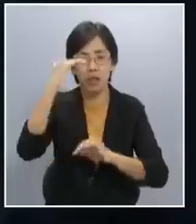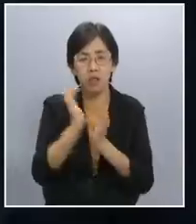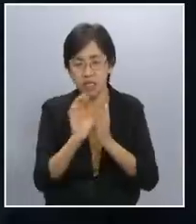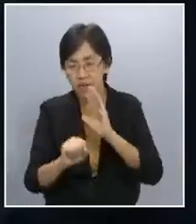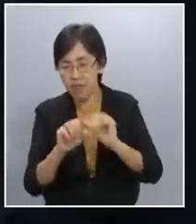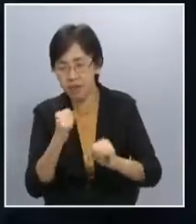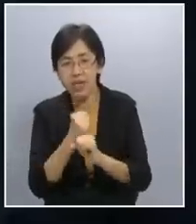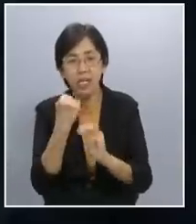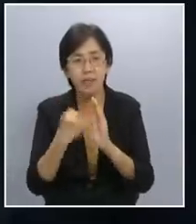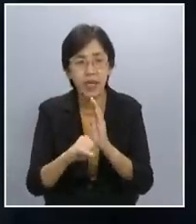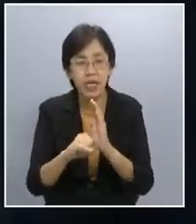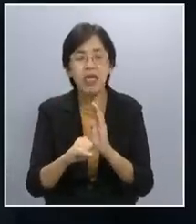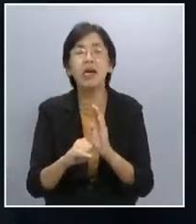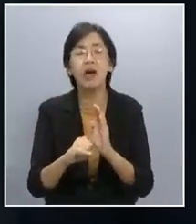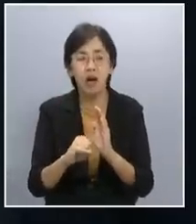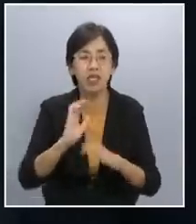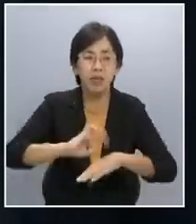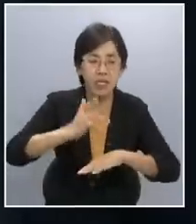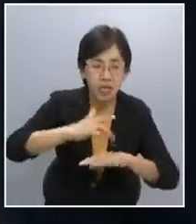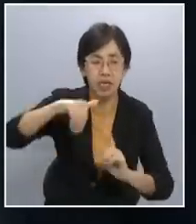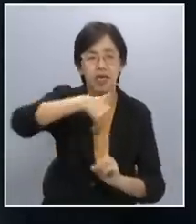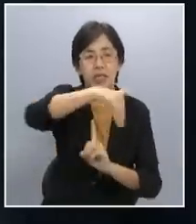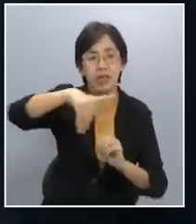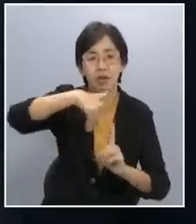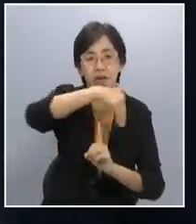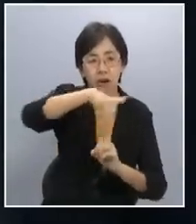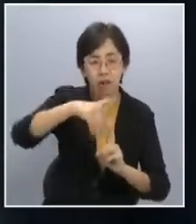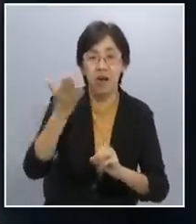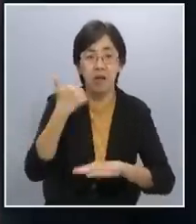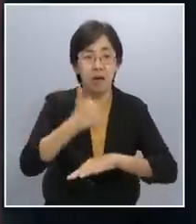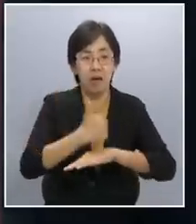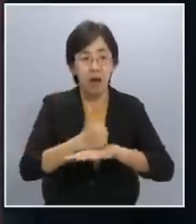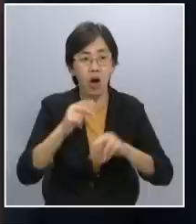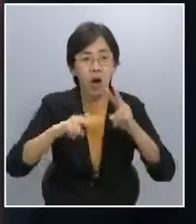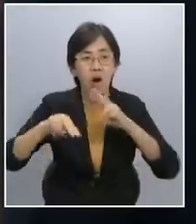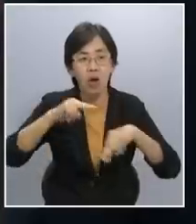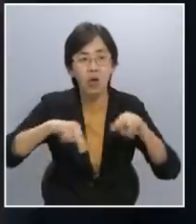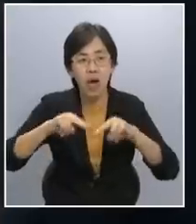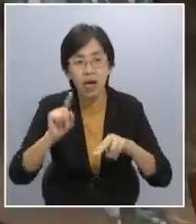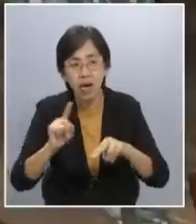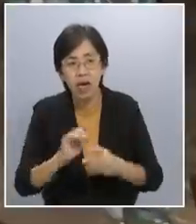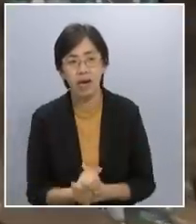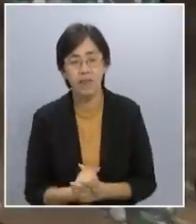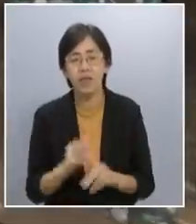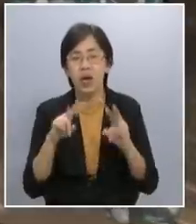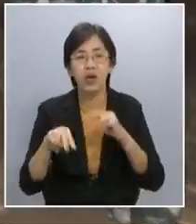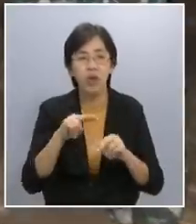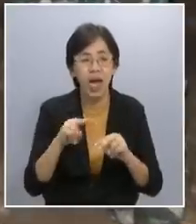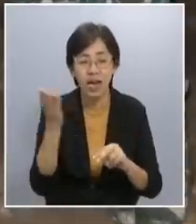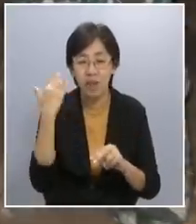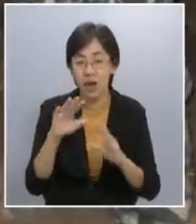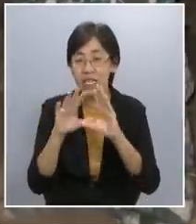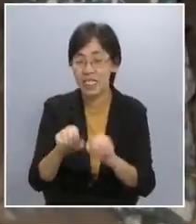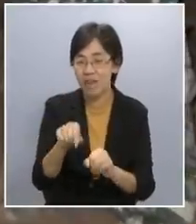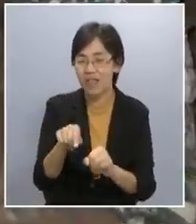การกระทำความผิดเกี่ยวกับทรัพยากรธรรมชาติและสิ่งแวดล้อมตอนนั้นดูแลคดีลักลอบล่าสัตว์ป่าในเขตรักษาพันธุ์สัตว์ป่าทุ่งใหญ่นเรศวรด้